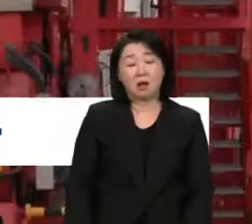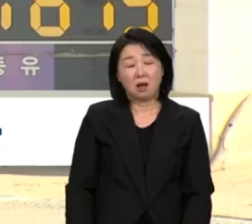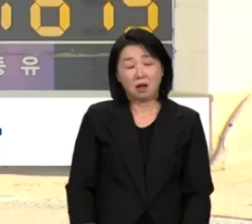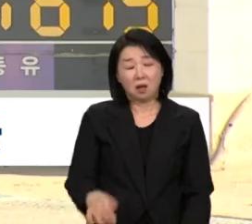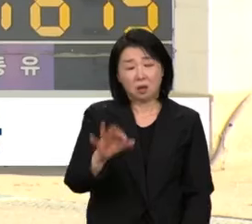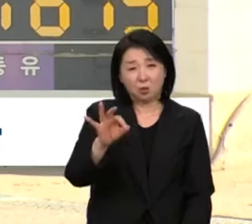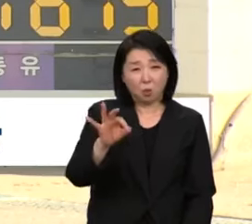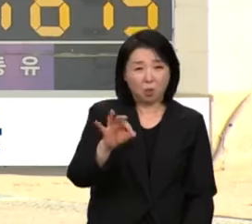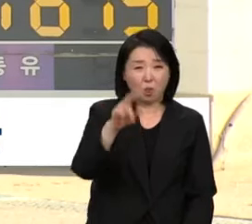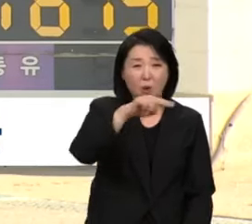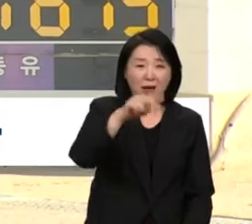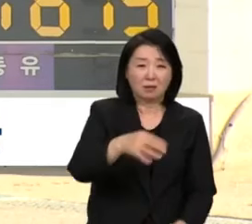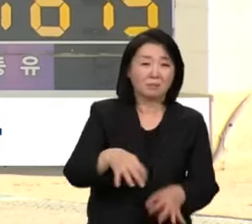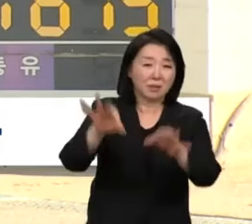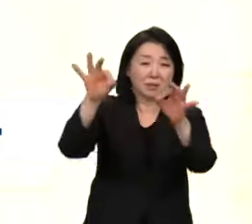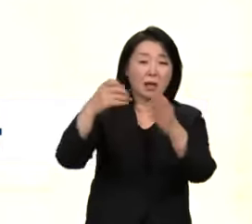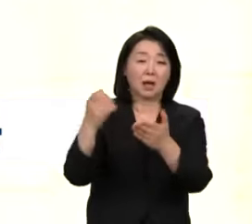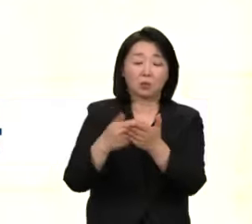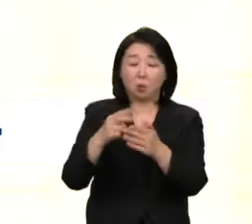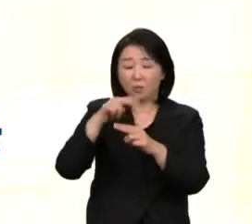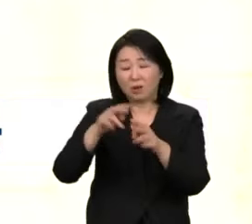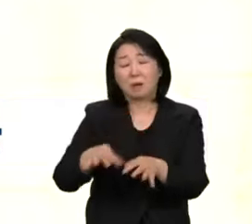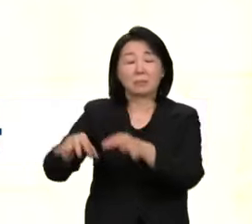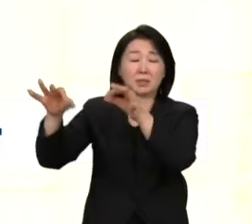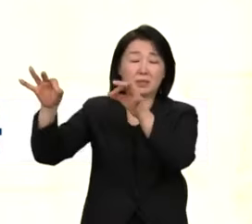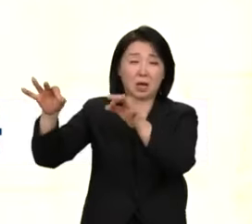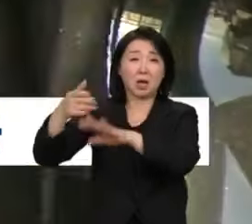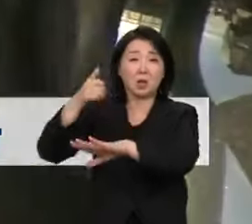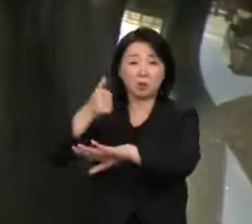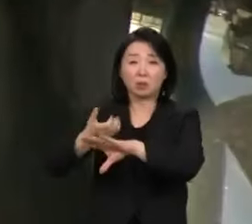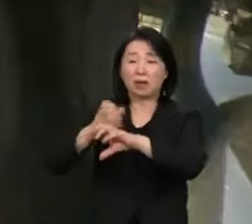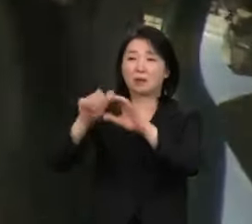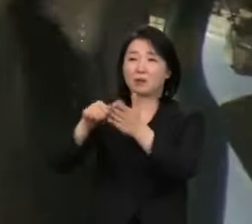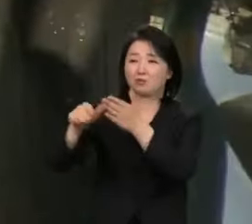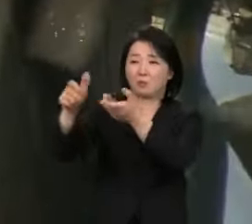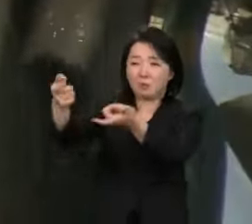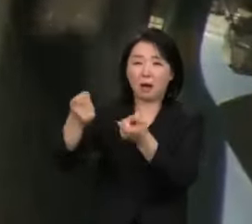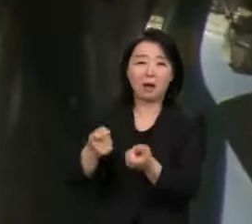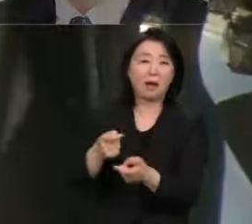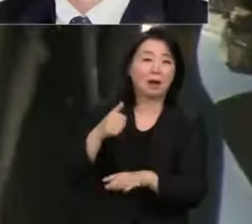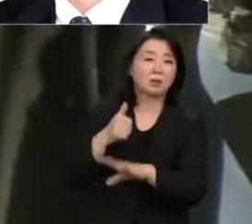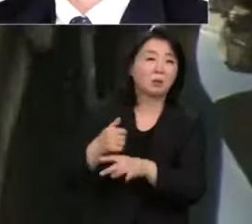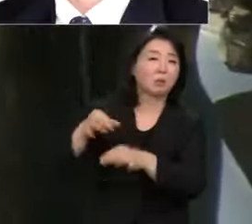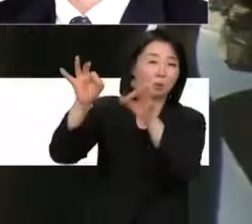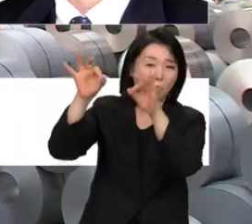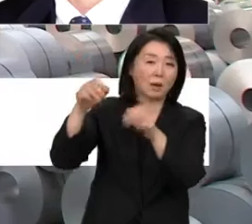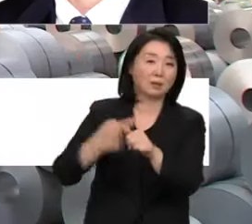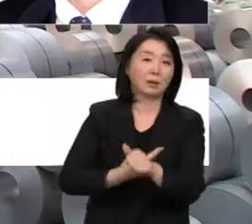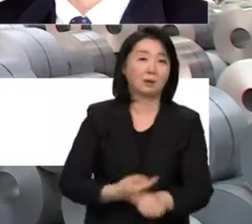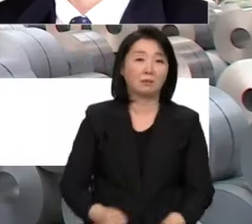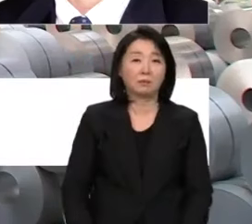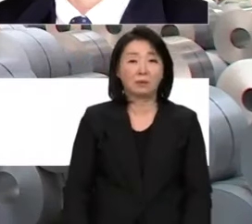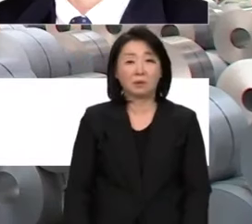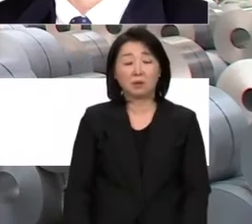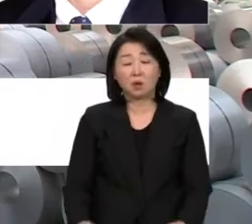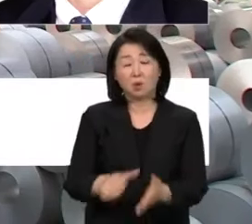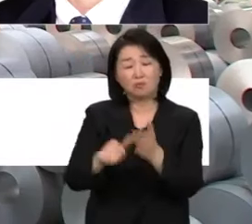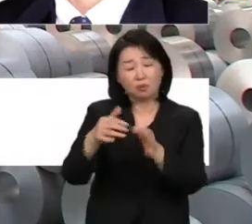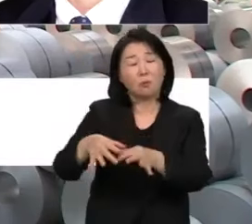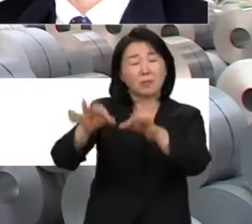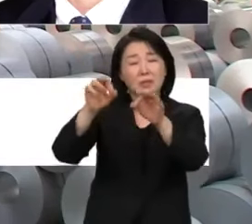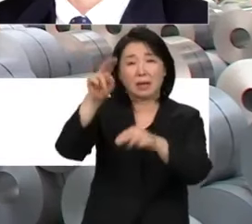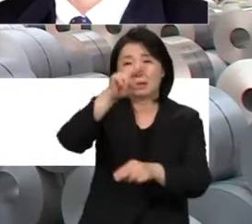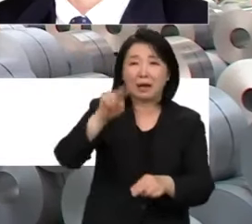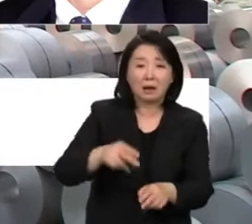겹치면 해외에서 들여오는 원자재 값은 더욱 치솟을 수밖에 없습니다 원자재 가격도 강세고 달라도